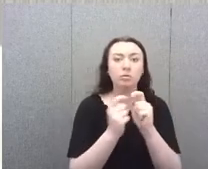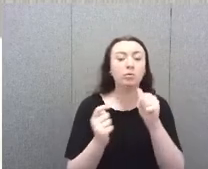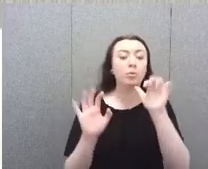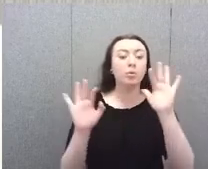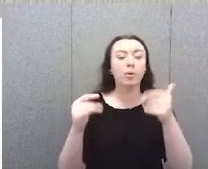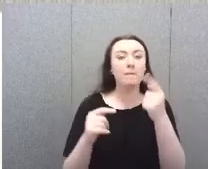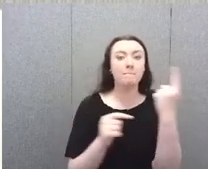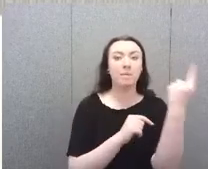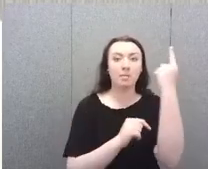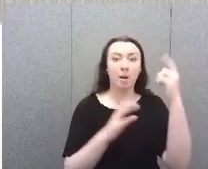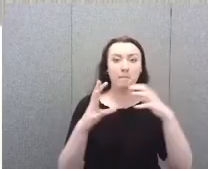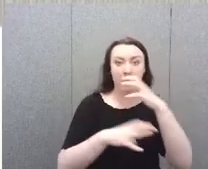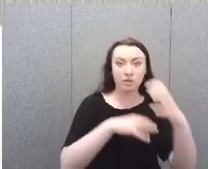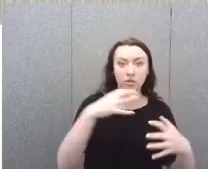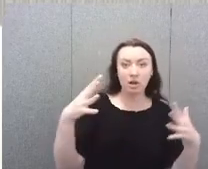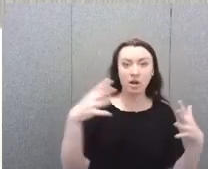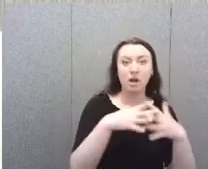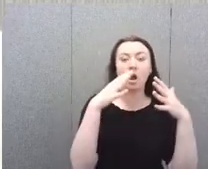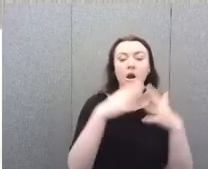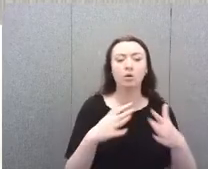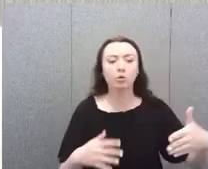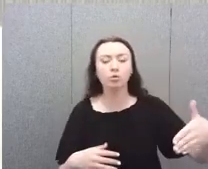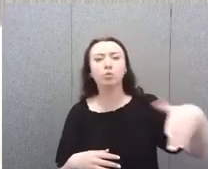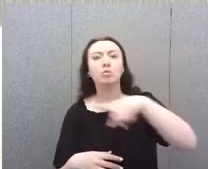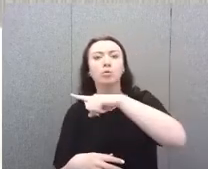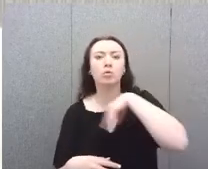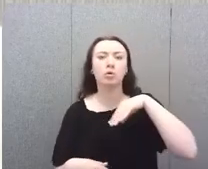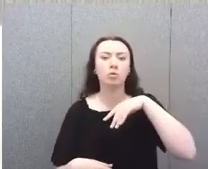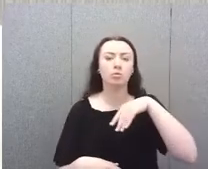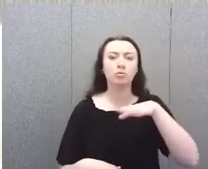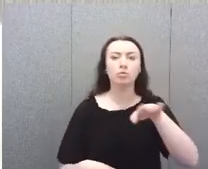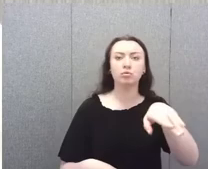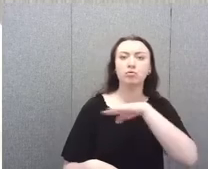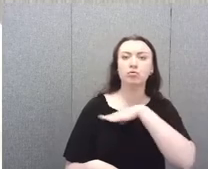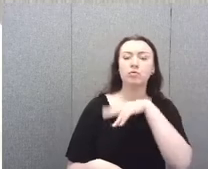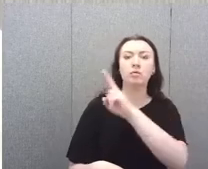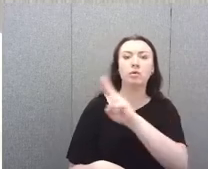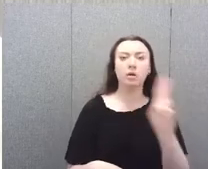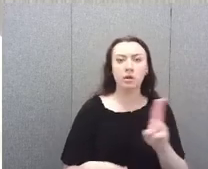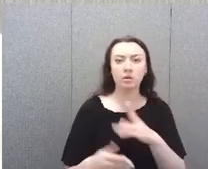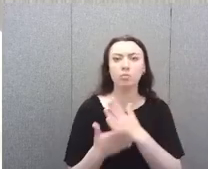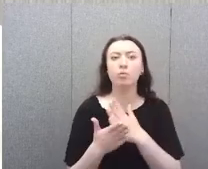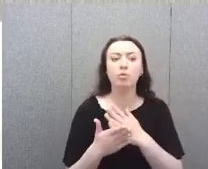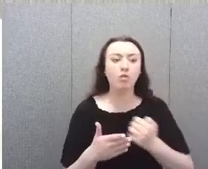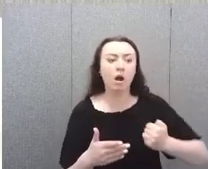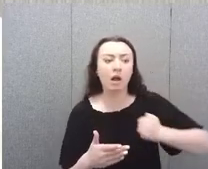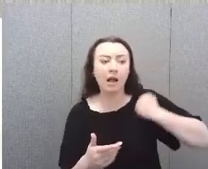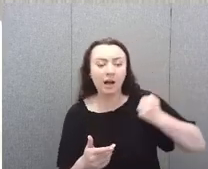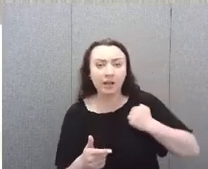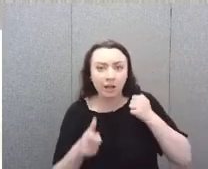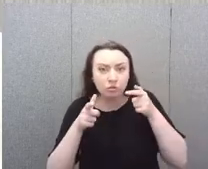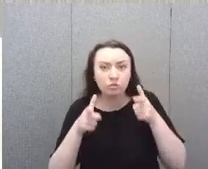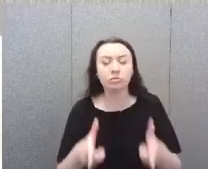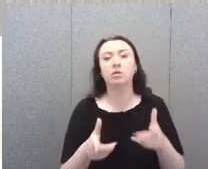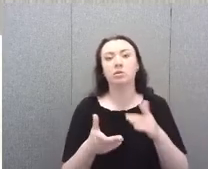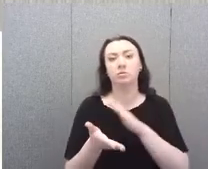можно отметить, что если еще во время Первой мировой войны большая часть погибших жертв были военные,